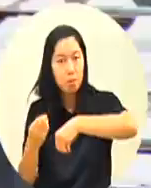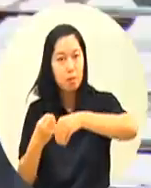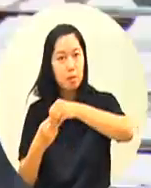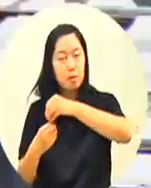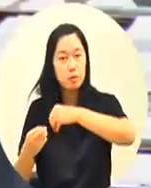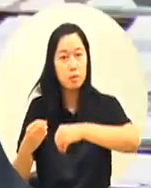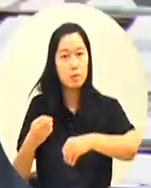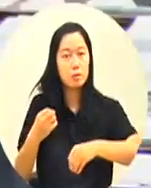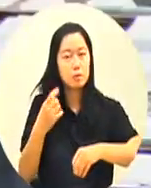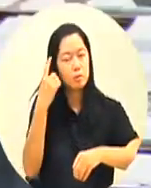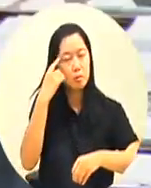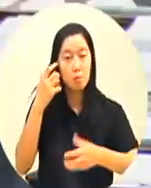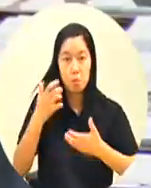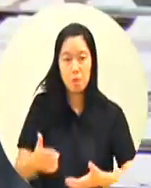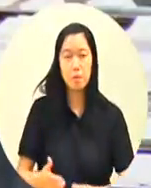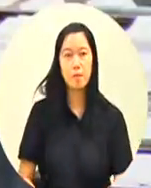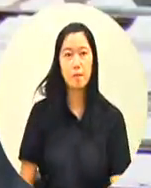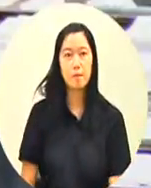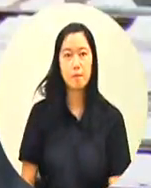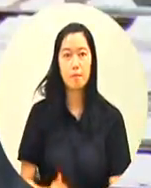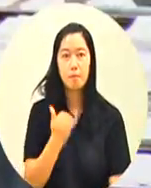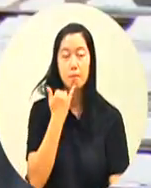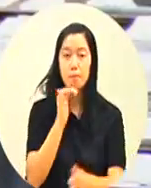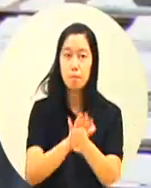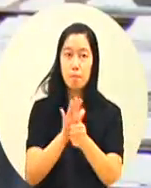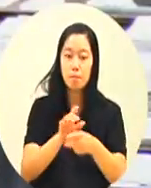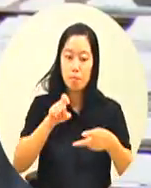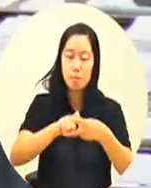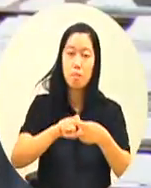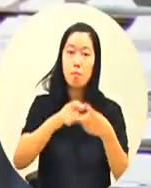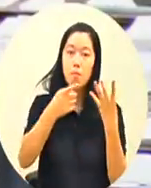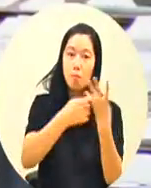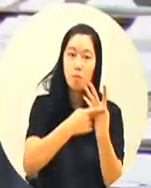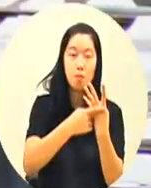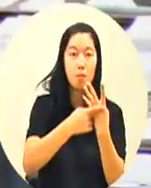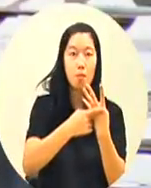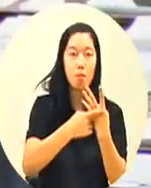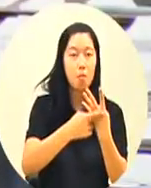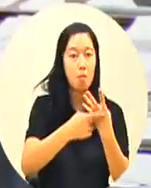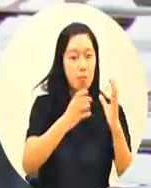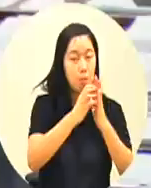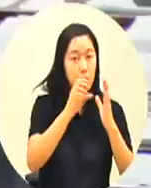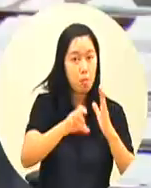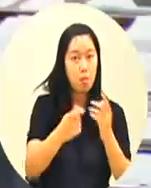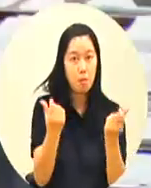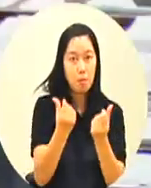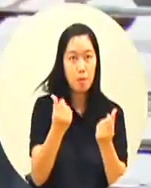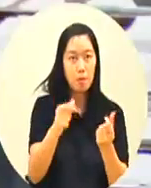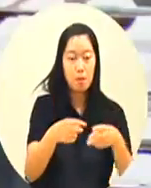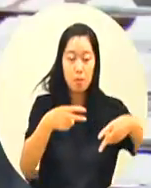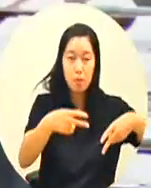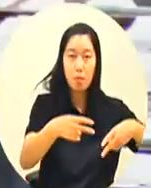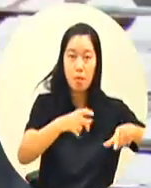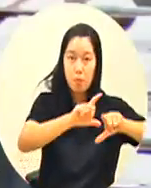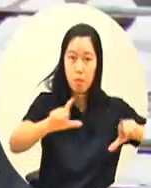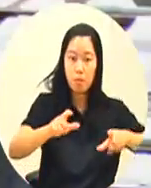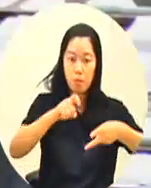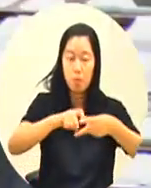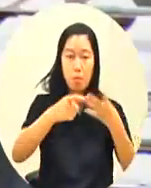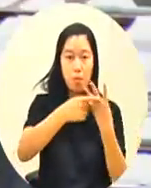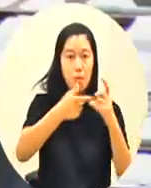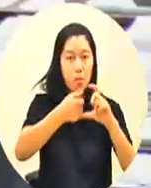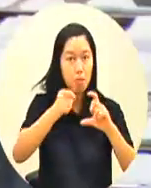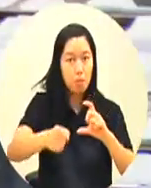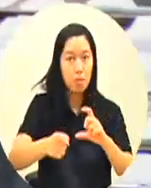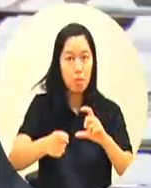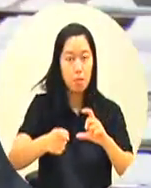那是不是应该要让工业局做一个完整的，就像人大工业区这样完整的一个健康风险